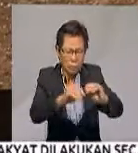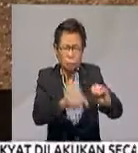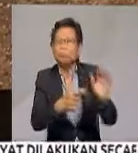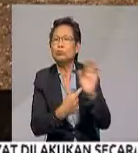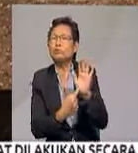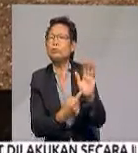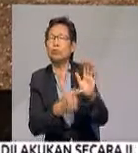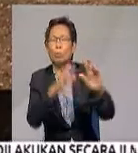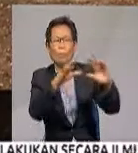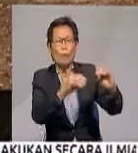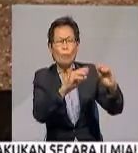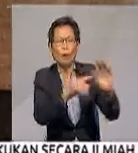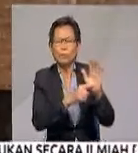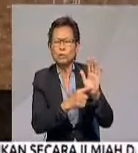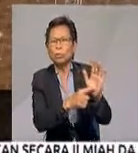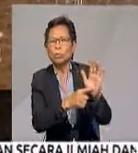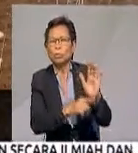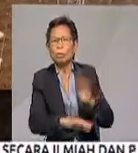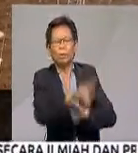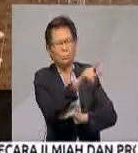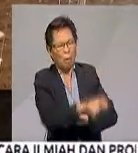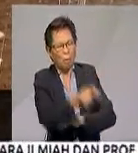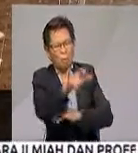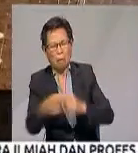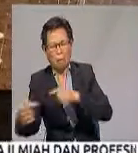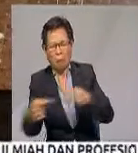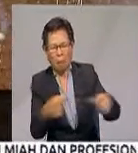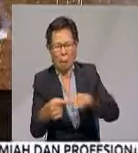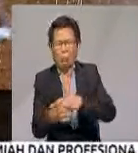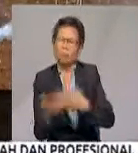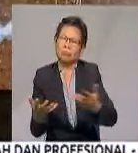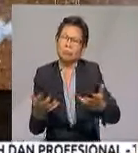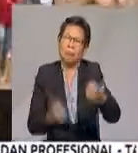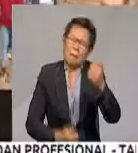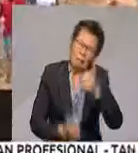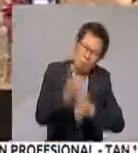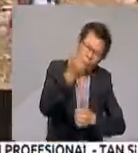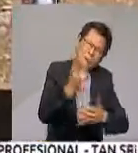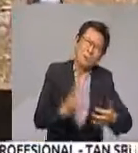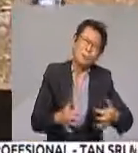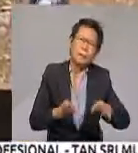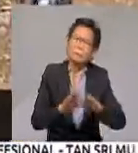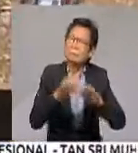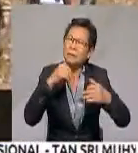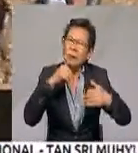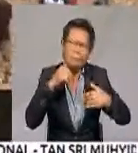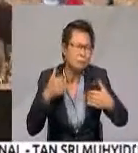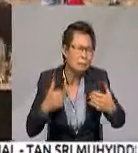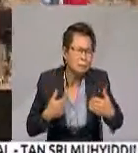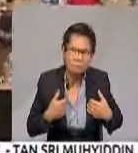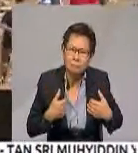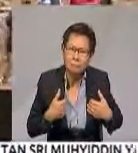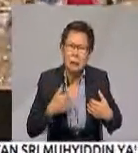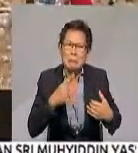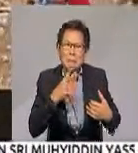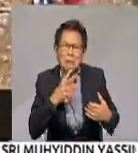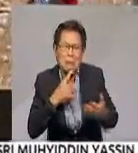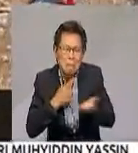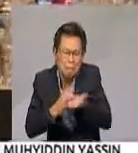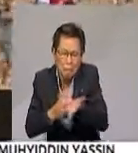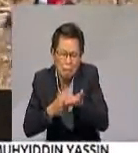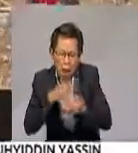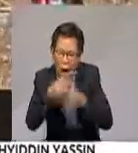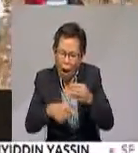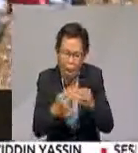memperlihatkan mereka-mereka ini berkelahi sesama sendiri, dan yang paling penting sekali, tidak ada satu pun yang bercakap tentang